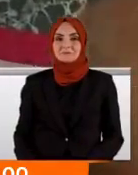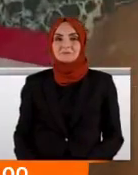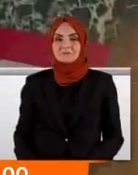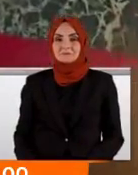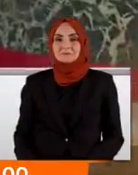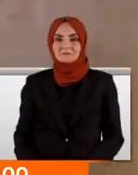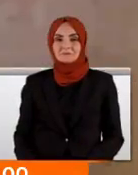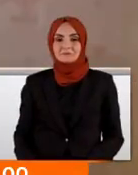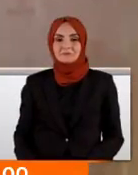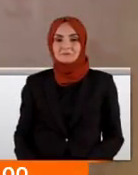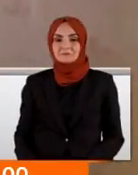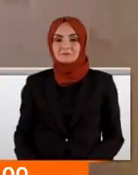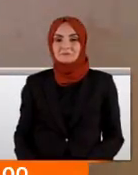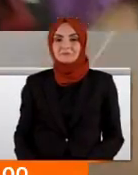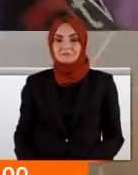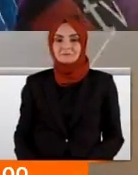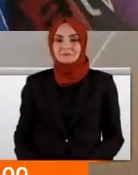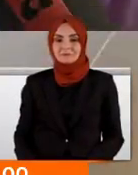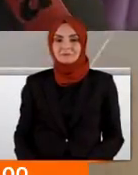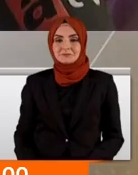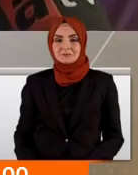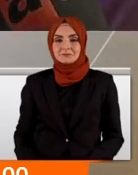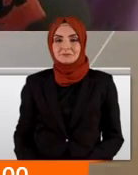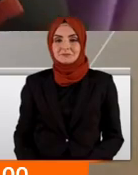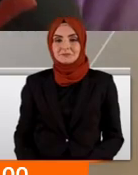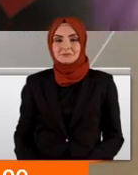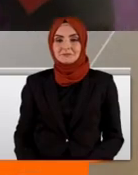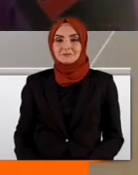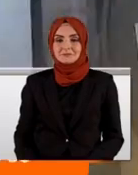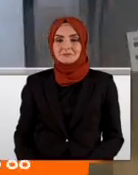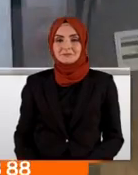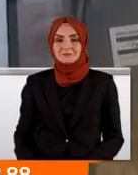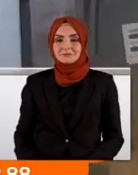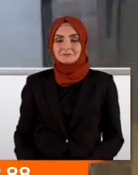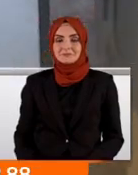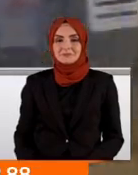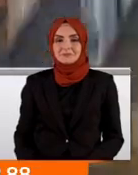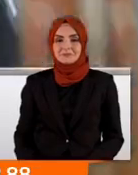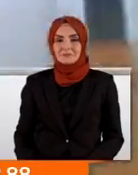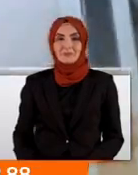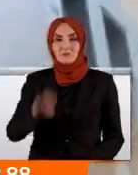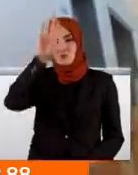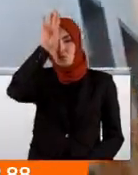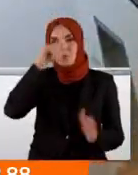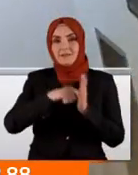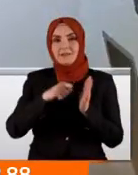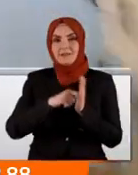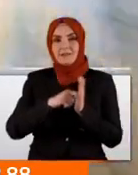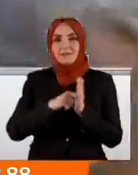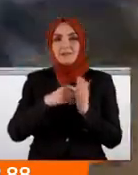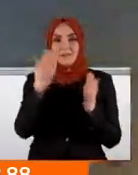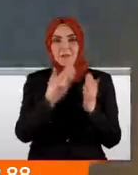Türk'üm, doğruyum, Emirdağlıyım. Şimdi beni ağlatacaksınız Türkiye deyince yani. Sultan Kebap, Metin Pide,